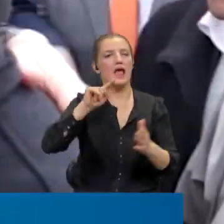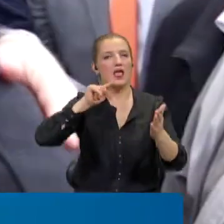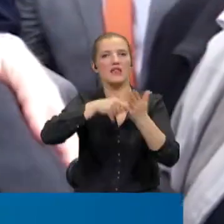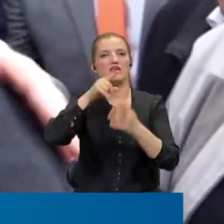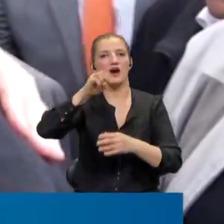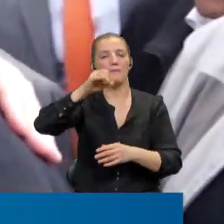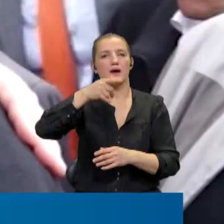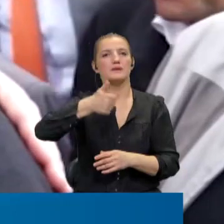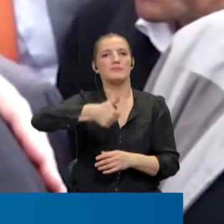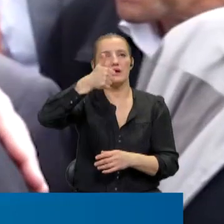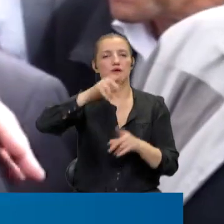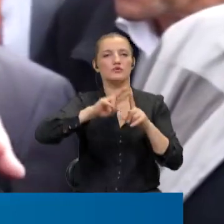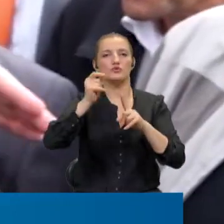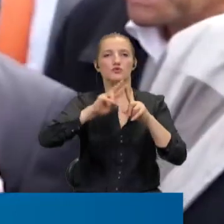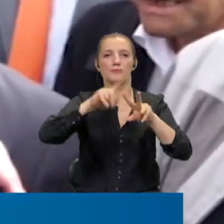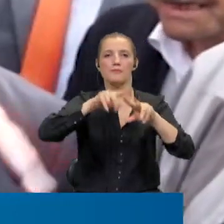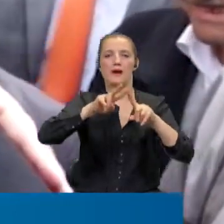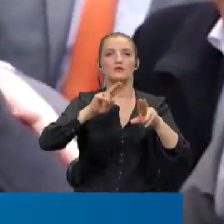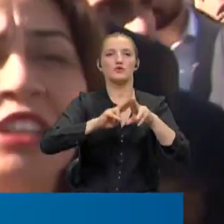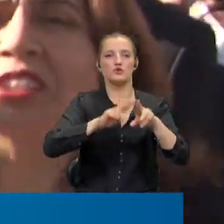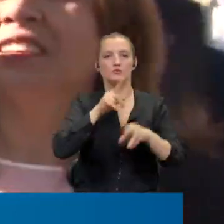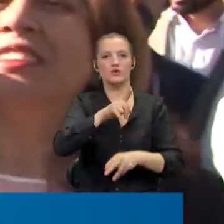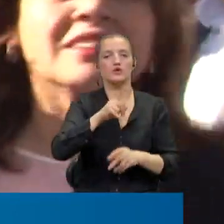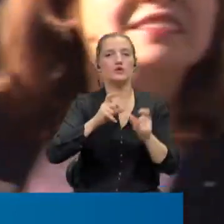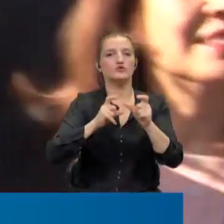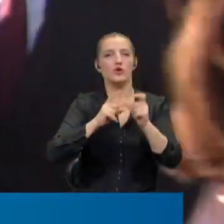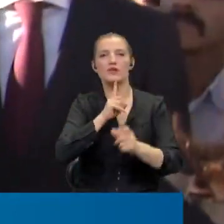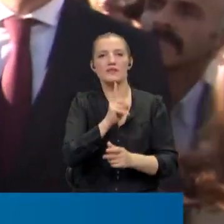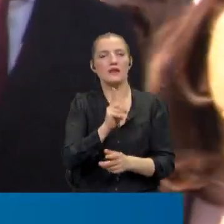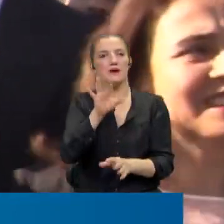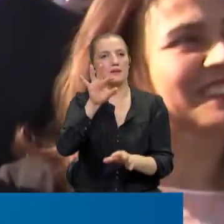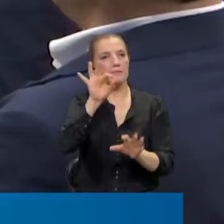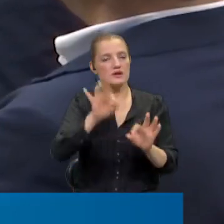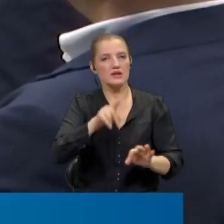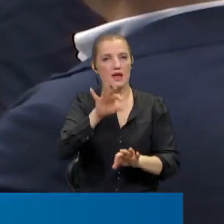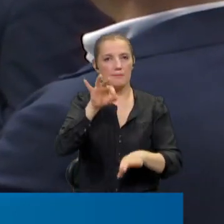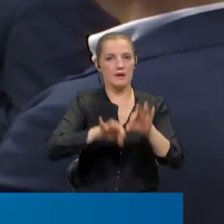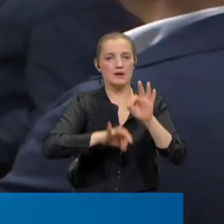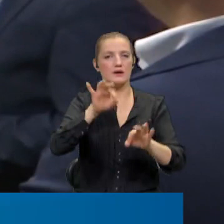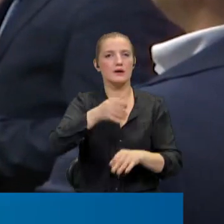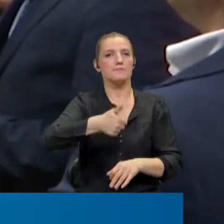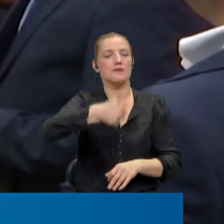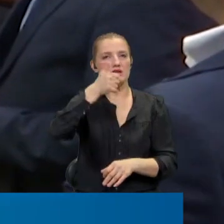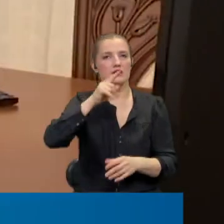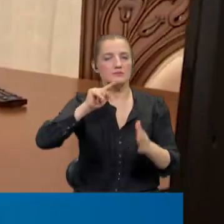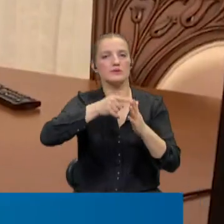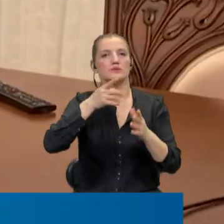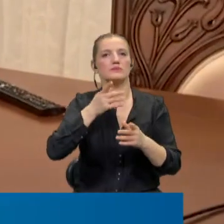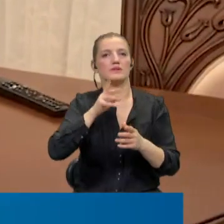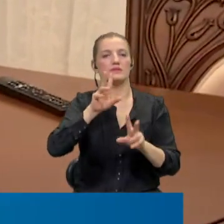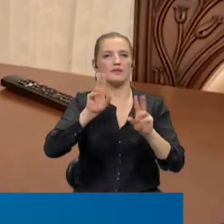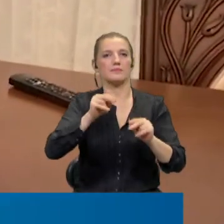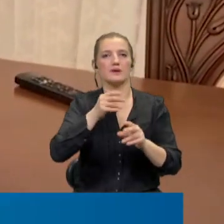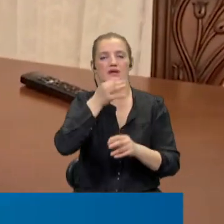AK Parti Genel Başkan Vekili Numan Kurtulmuş soyunun talimatıyla başlatılan teftişin başkanı Uz atılamayacağını net ifade